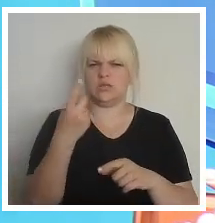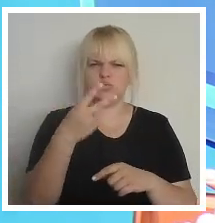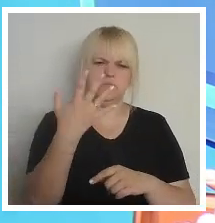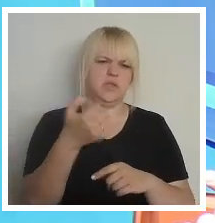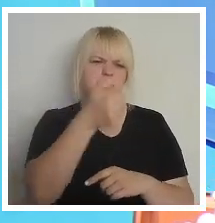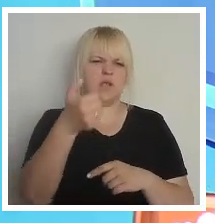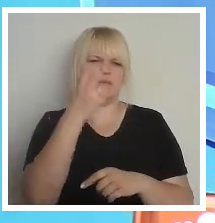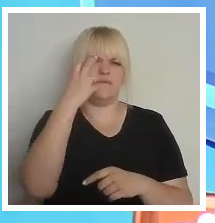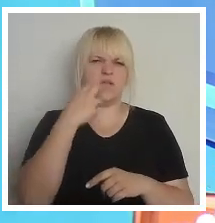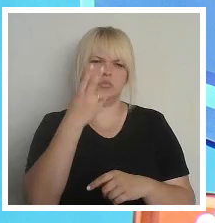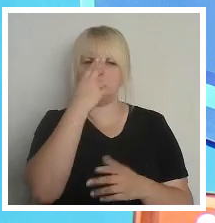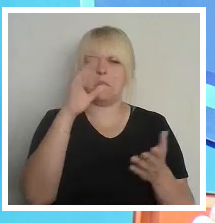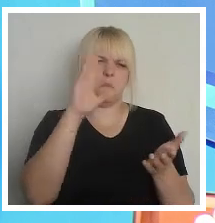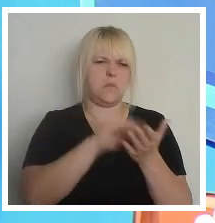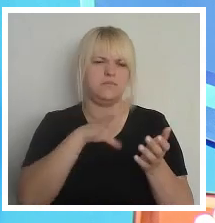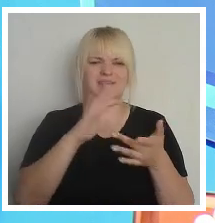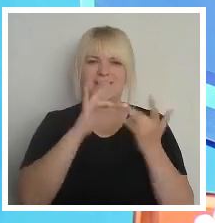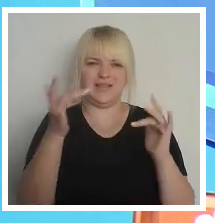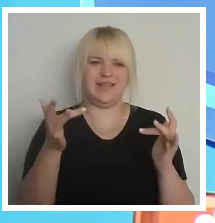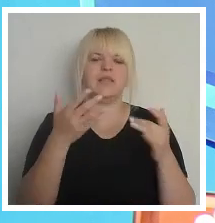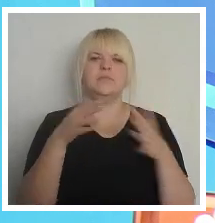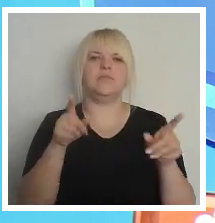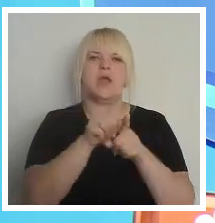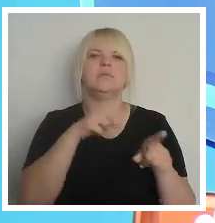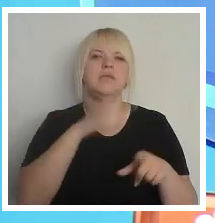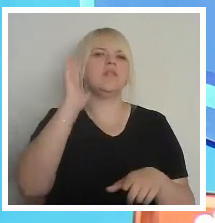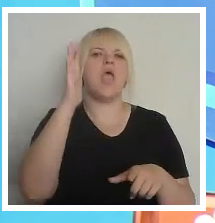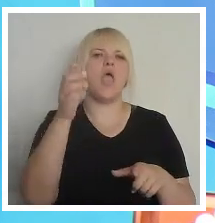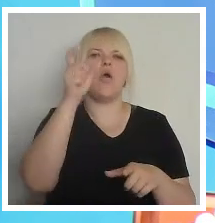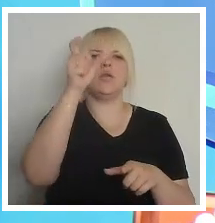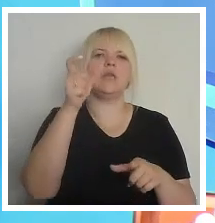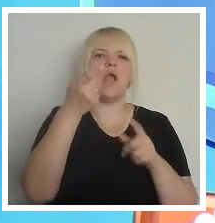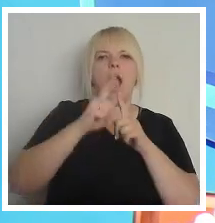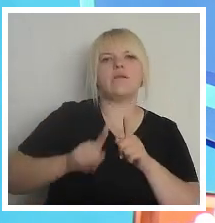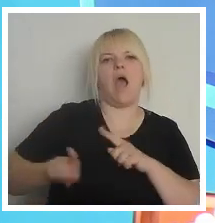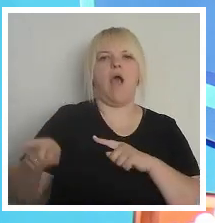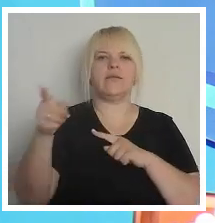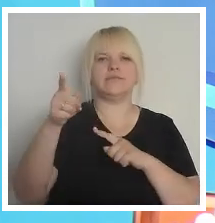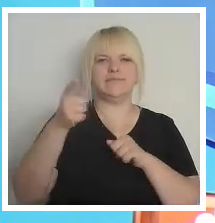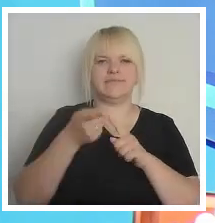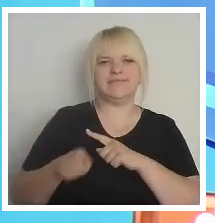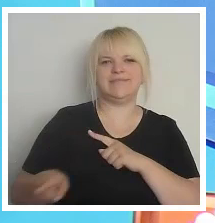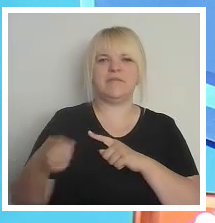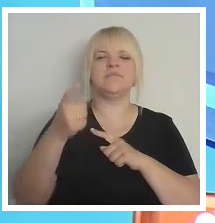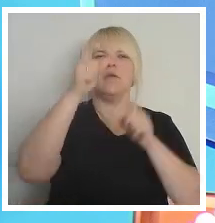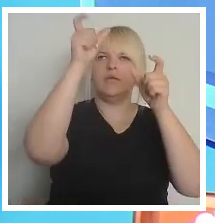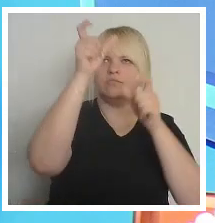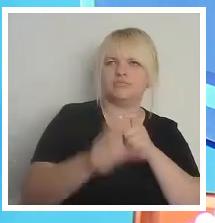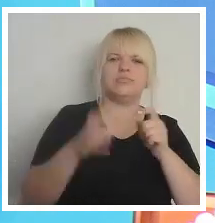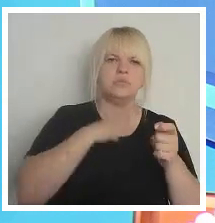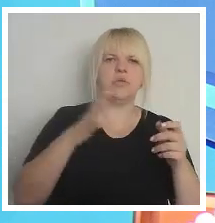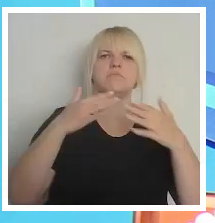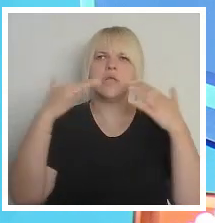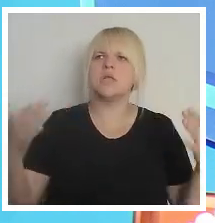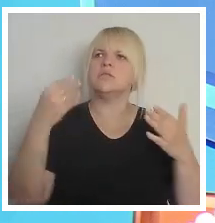veco pieredze ar internetu, bija tas tā teorija pa garo asti, ja, teiksim, ka ir milzīga vērtība visos tajos rakstos, kurus, teiksim, varbūt katrs